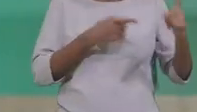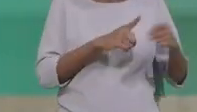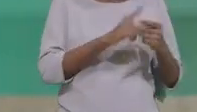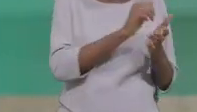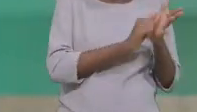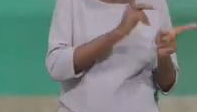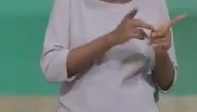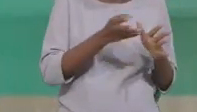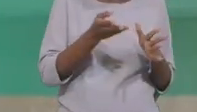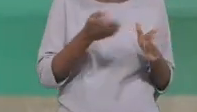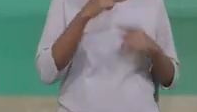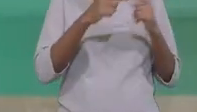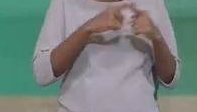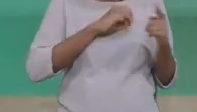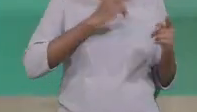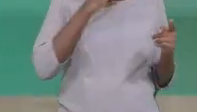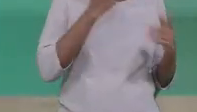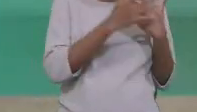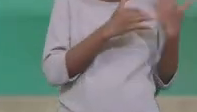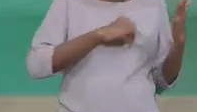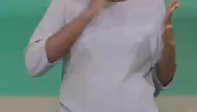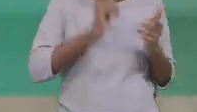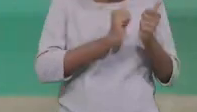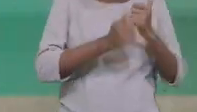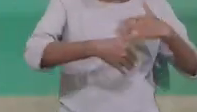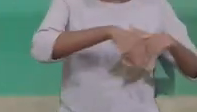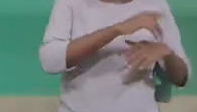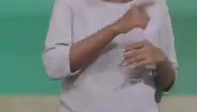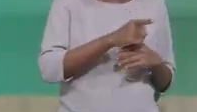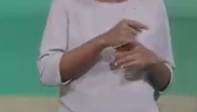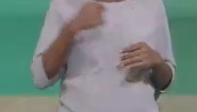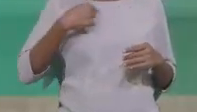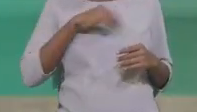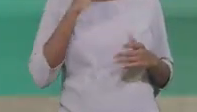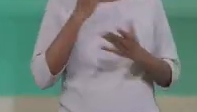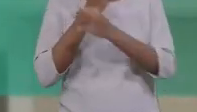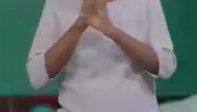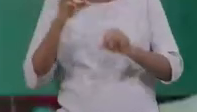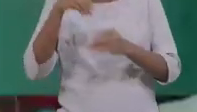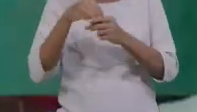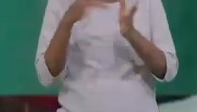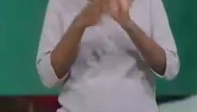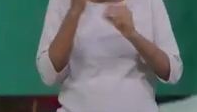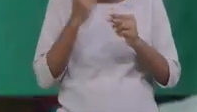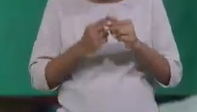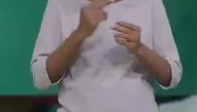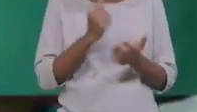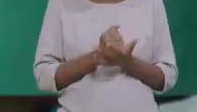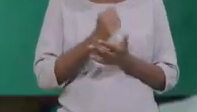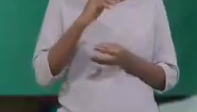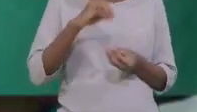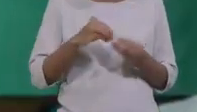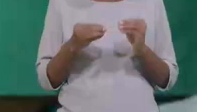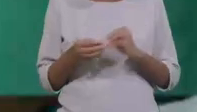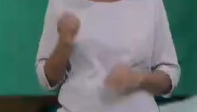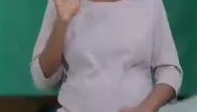Et toutes les mauvaises choses qui arrivaient à ces gens-là, quand je verrai le sang, je passerai par-dessus vous. Et nous sommes libres au nom de